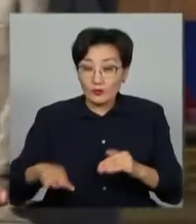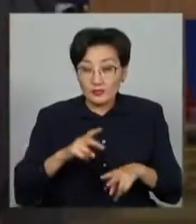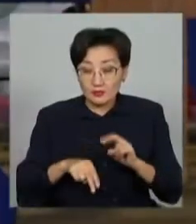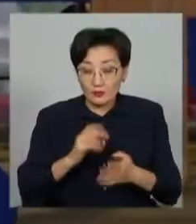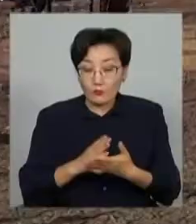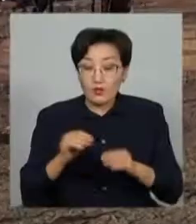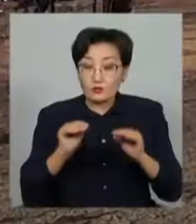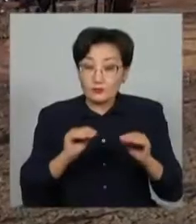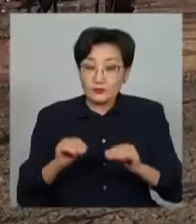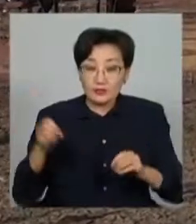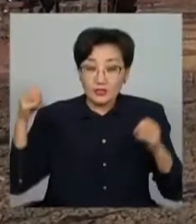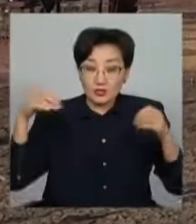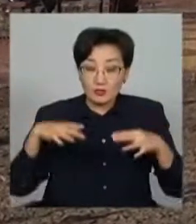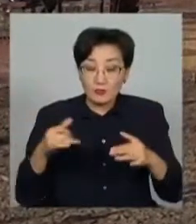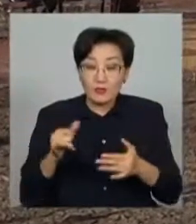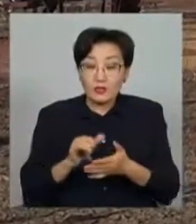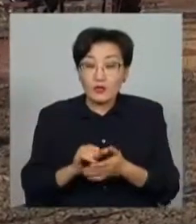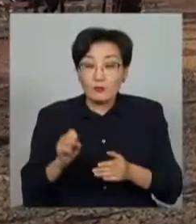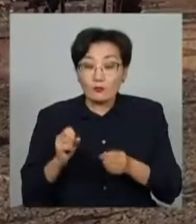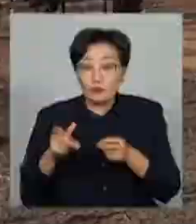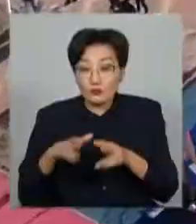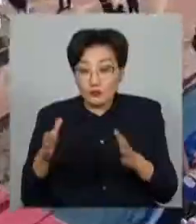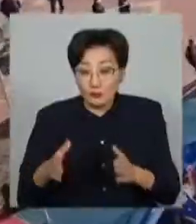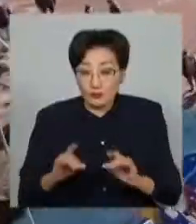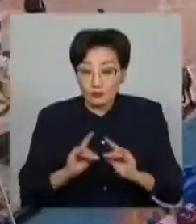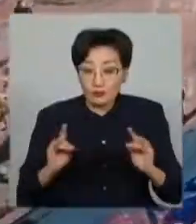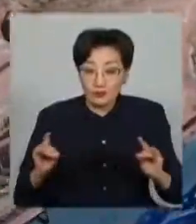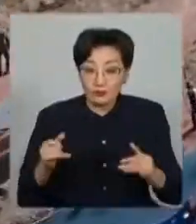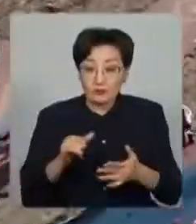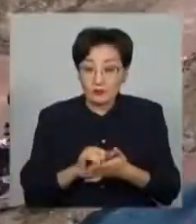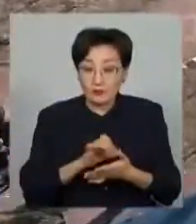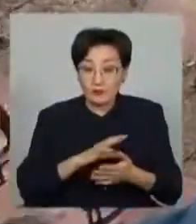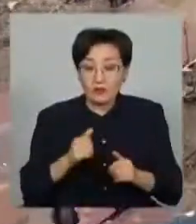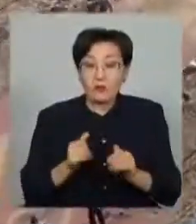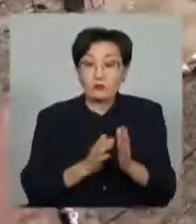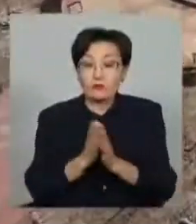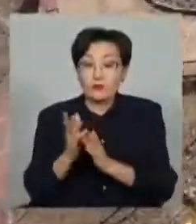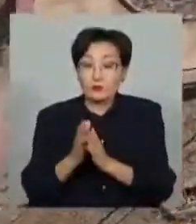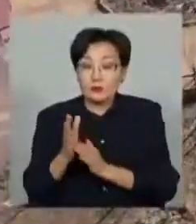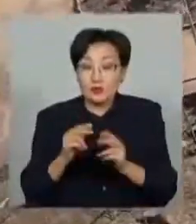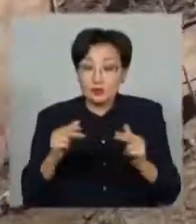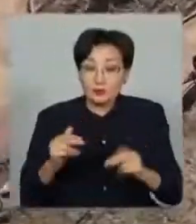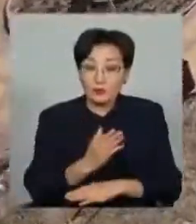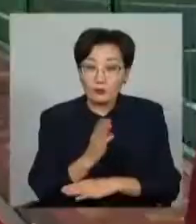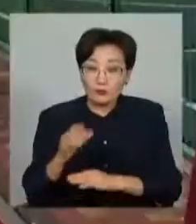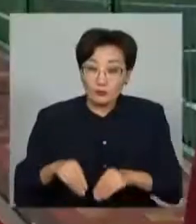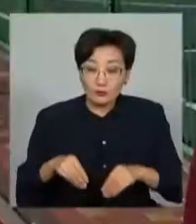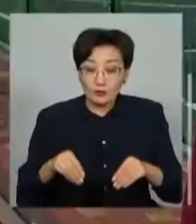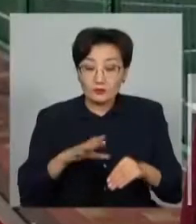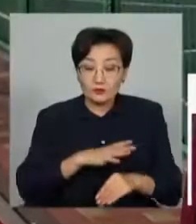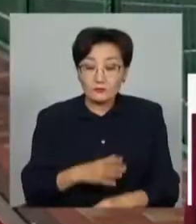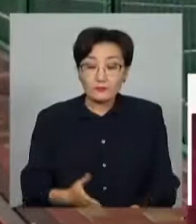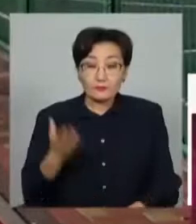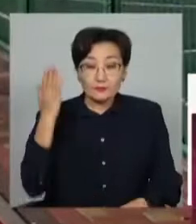Аумақ абаттандырылып, жарық бағандары, қоқыс әшіктері мен орындықтар орнатылды. Көп жылдық өсімдіктер, бұта ағаштар отырғызылды.